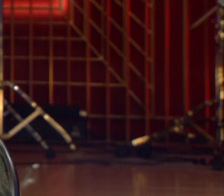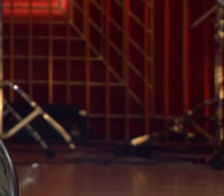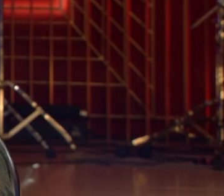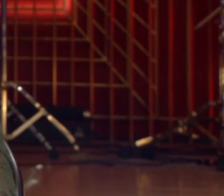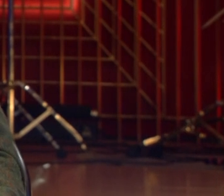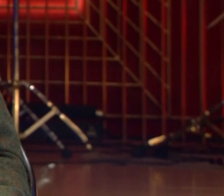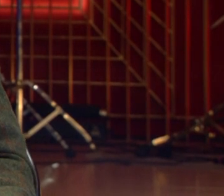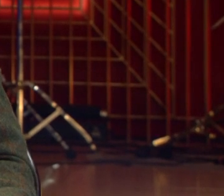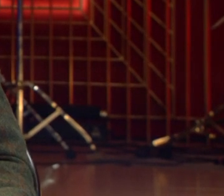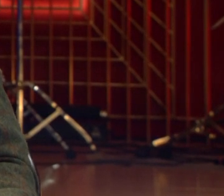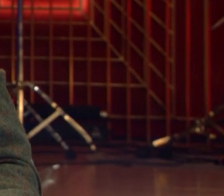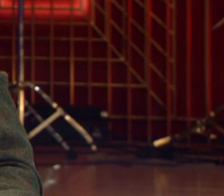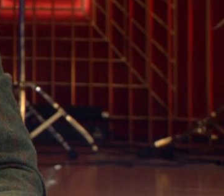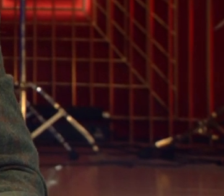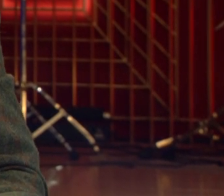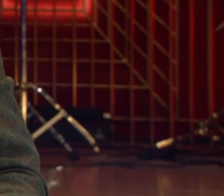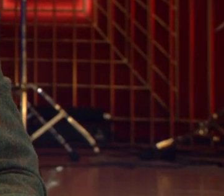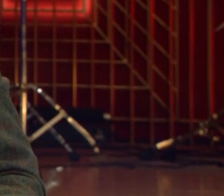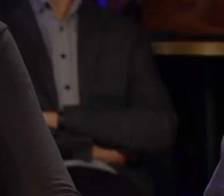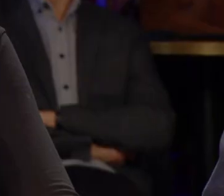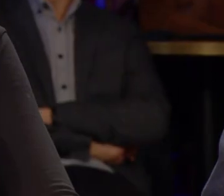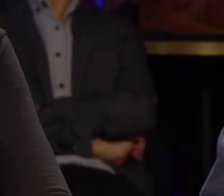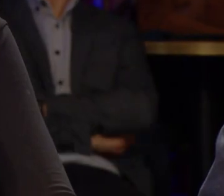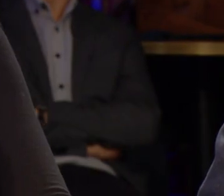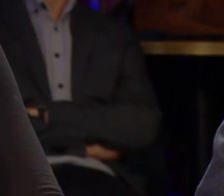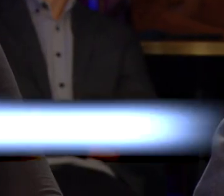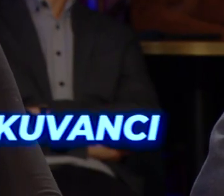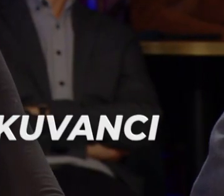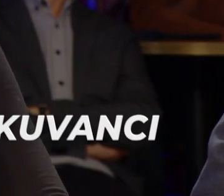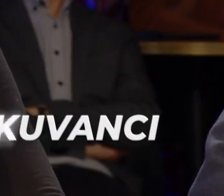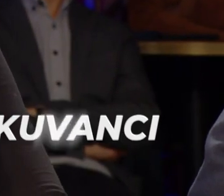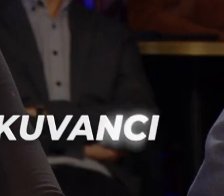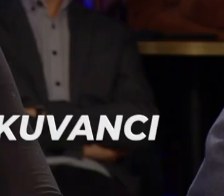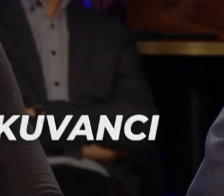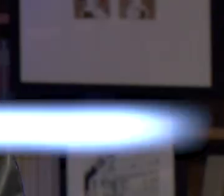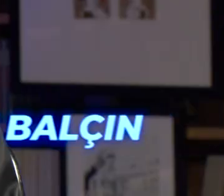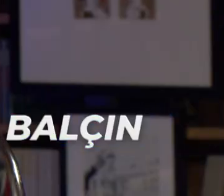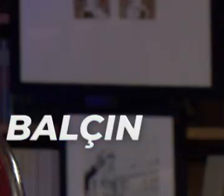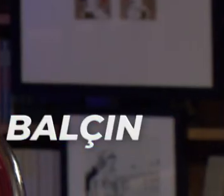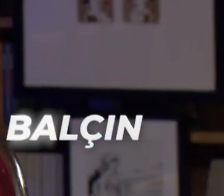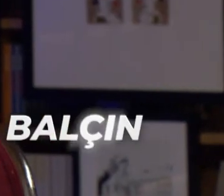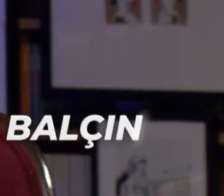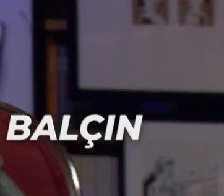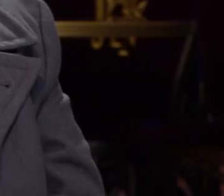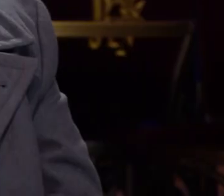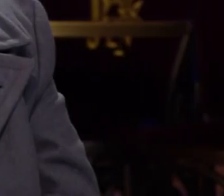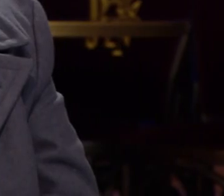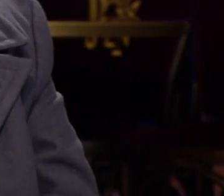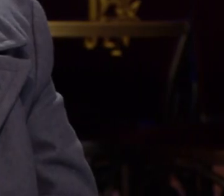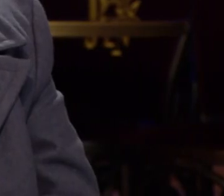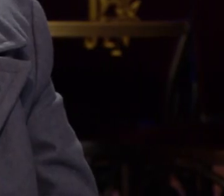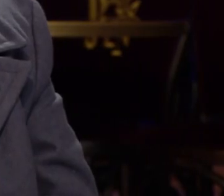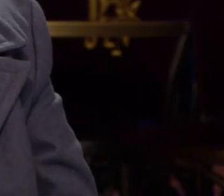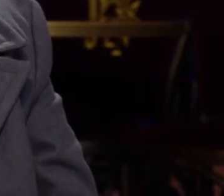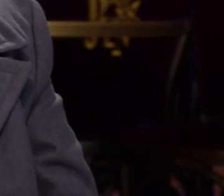Onu anlat. Onu bize anlat. Onu anlat bize. Yeliz Kuvancı, Didem Balçın,